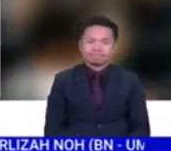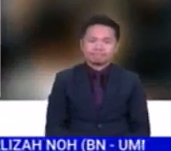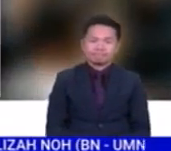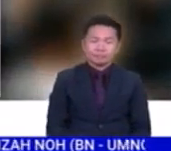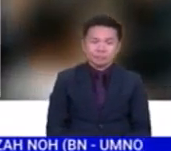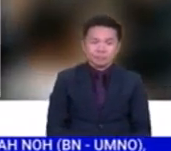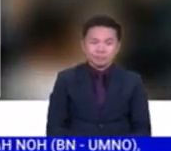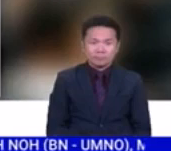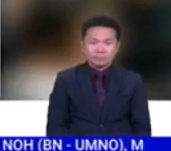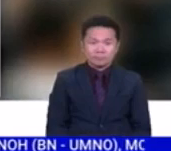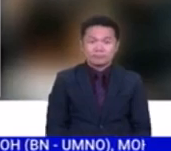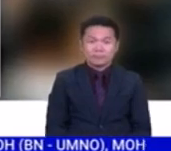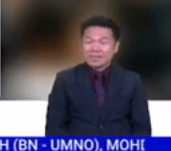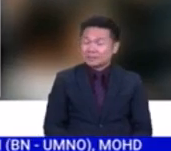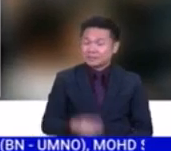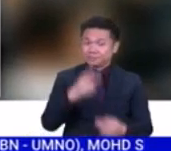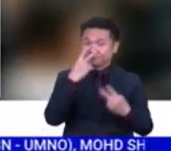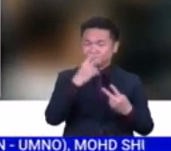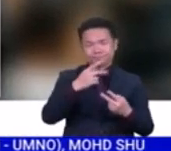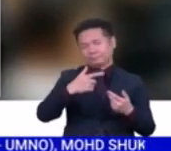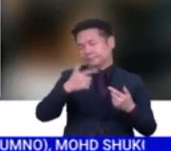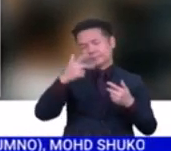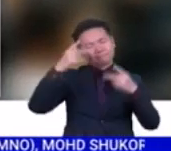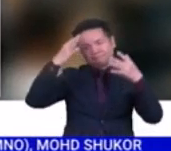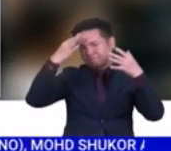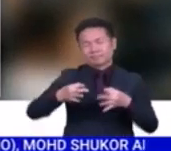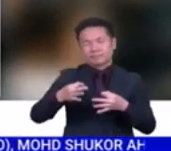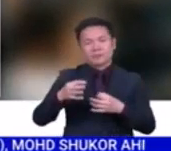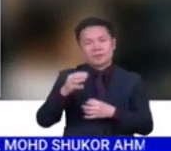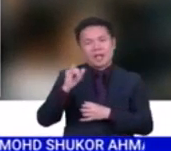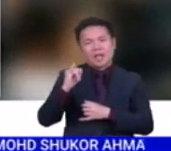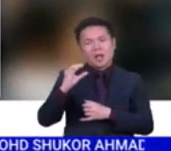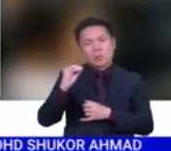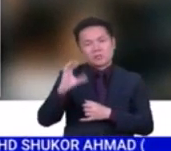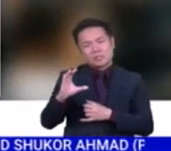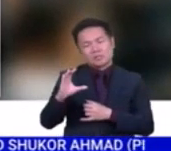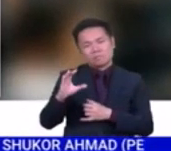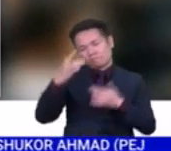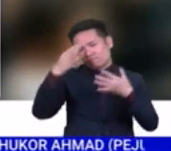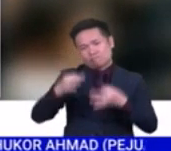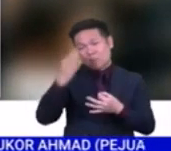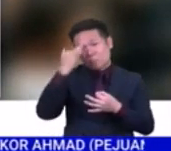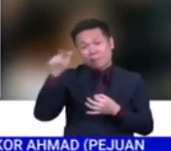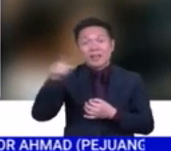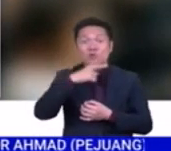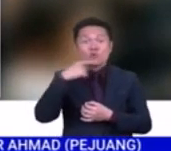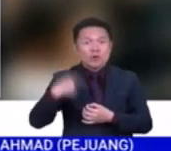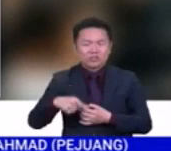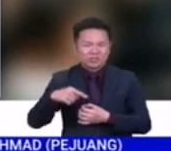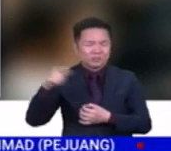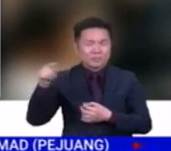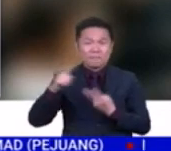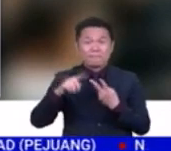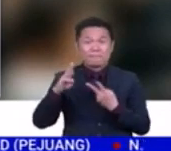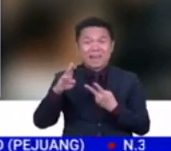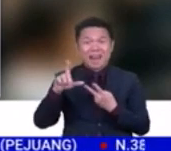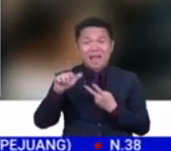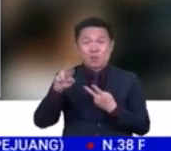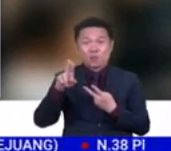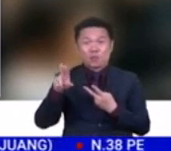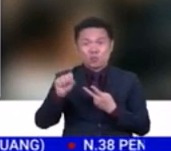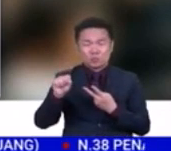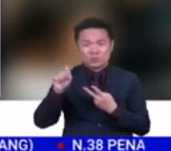Rusia perkara ini diputuskan oleh lembaga eksekutif ioc hari ini selepas kerajaan Rusia dan belarus didapati melanggar